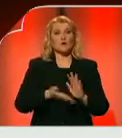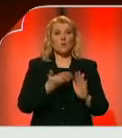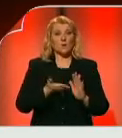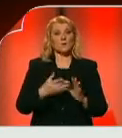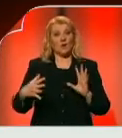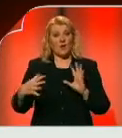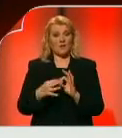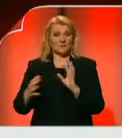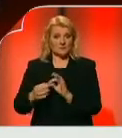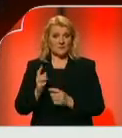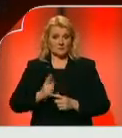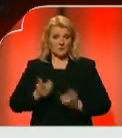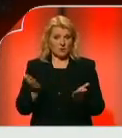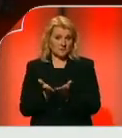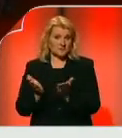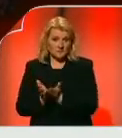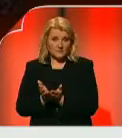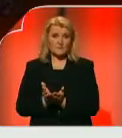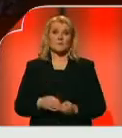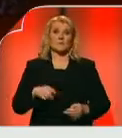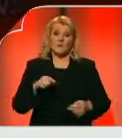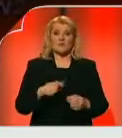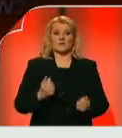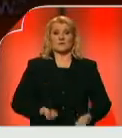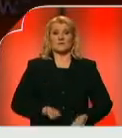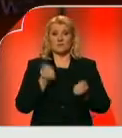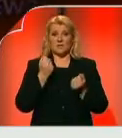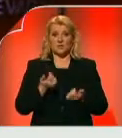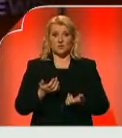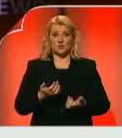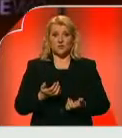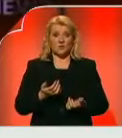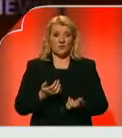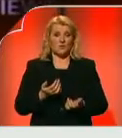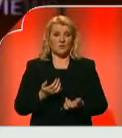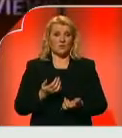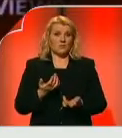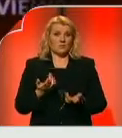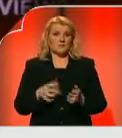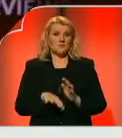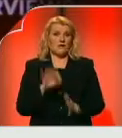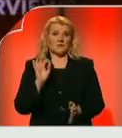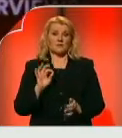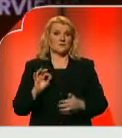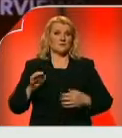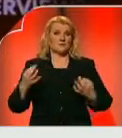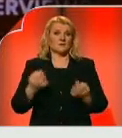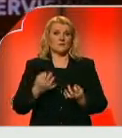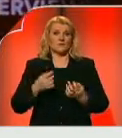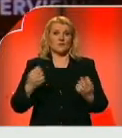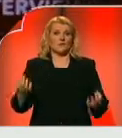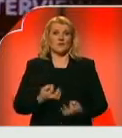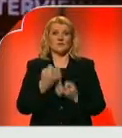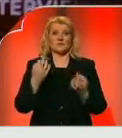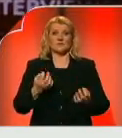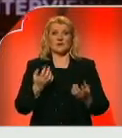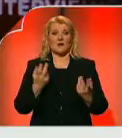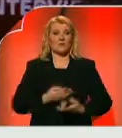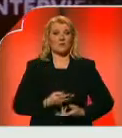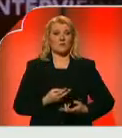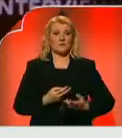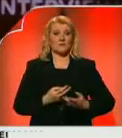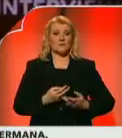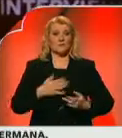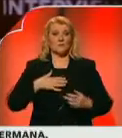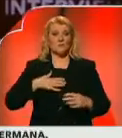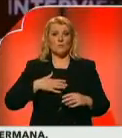podkladů a myslím si, že tam lze těžko dojít k nějakým záležitostem, které by